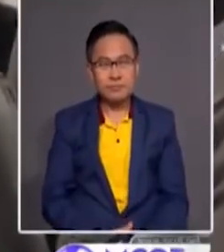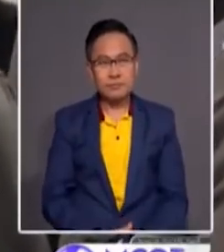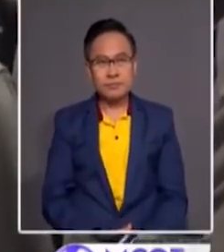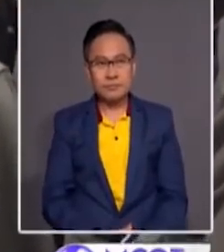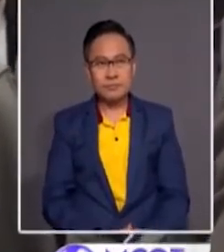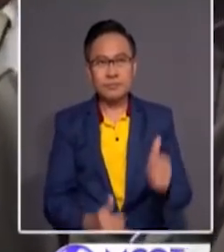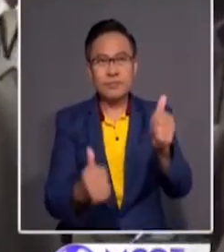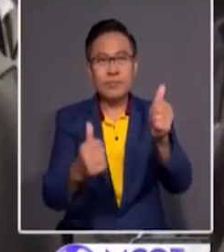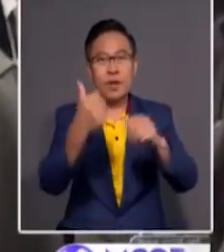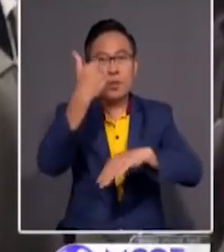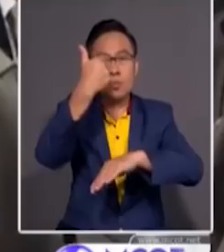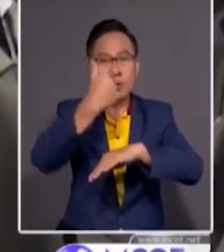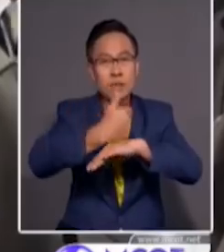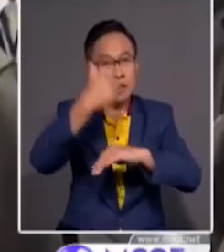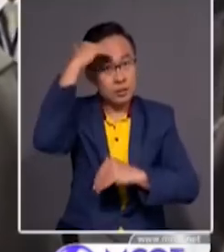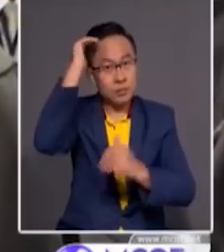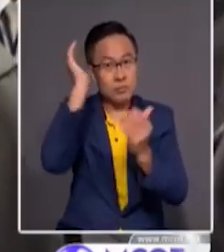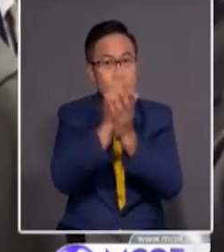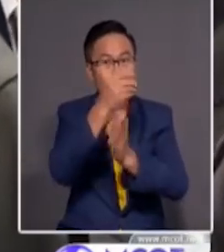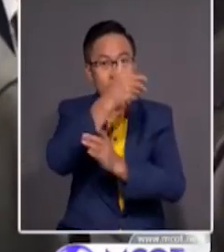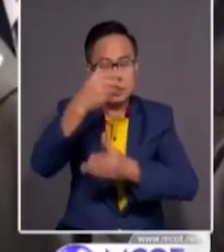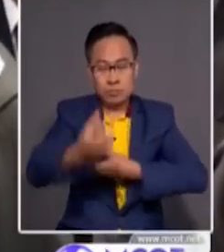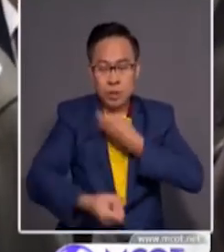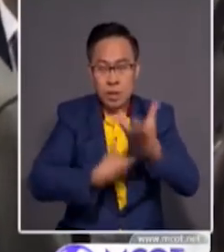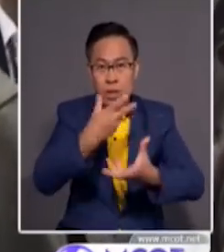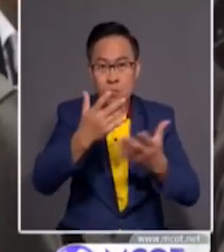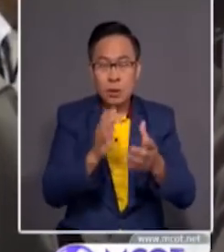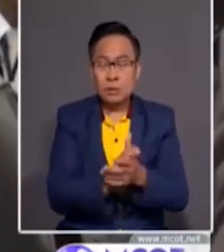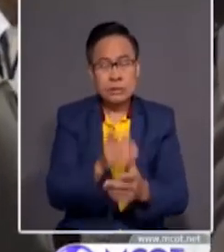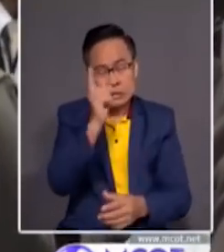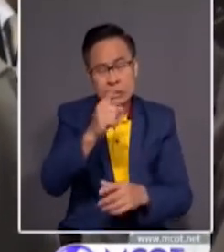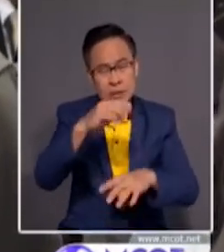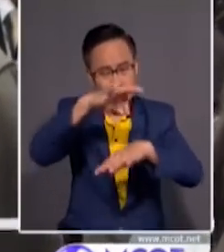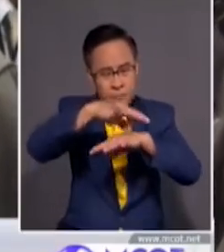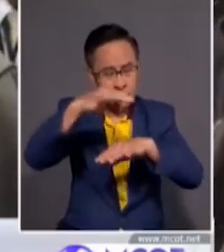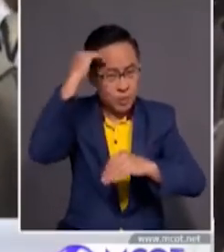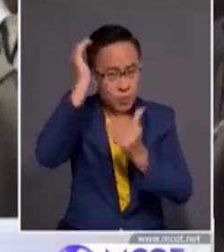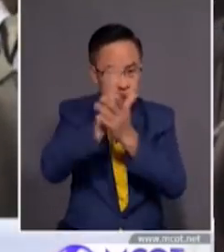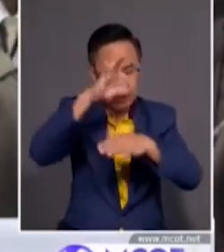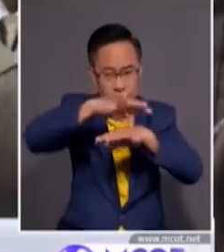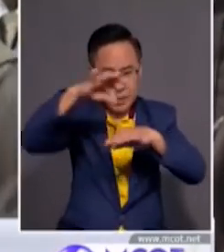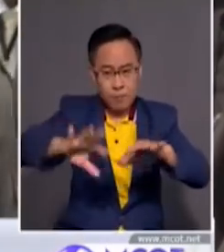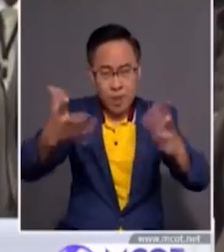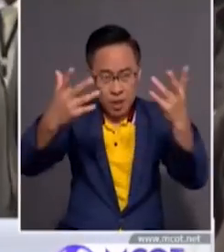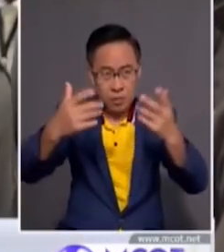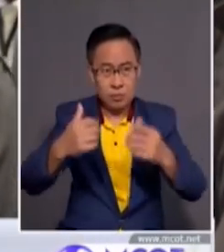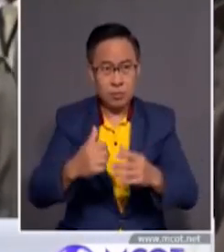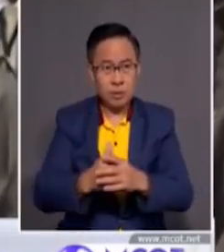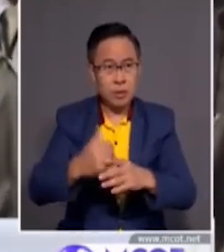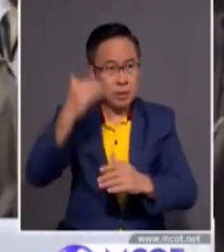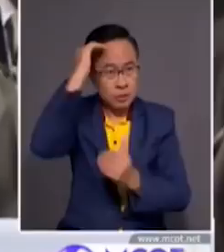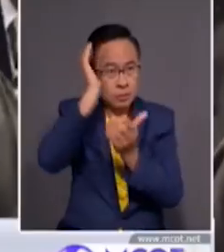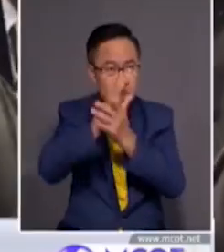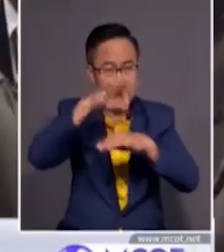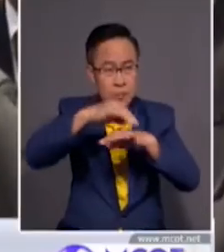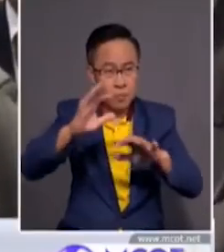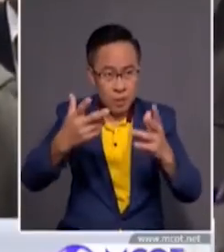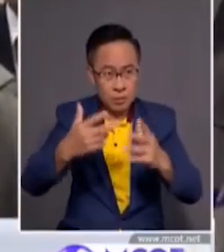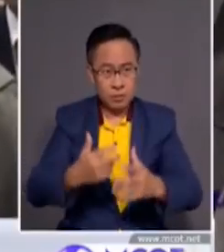มันจะเป็นไปได้ยังไงเพราะว่าครับไม่ได้เป็นตำรวจแล้วอ่ะเมื่อกี้ก็มีที่ไหนผมให้ท่านผู้ช่วยปิยะมา